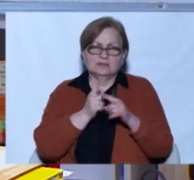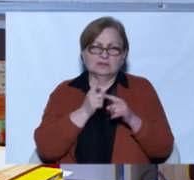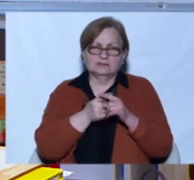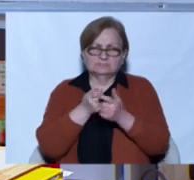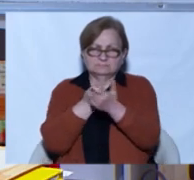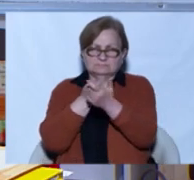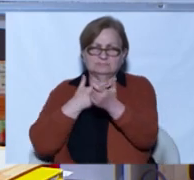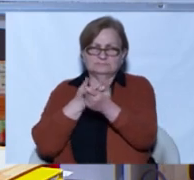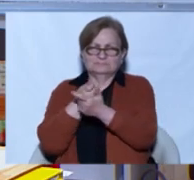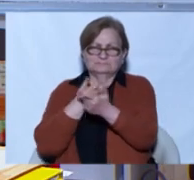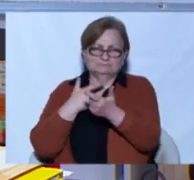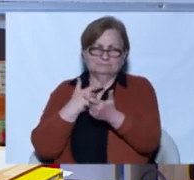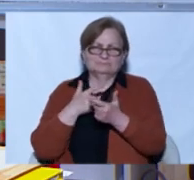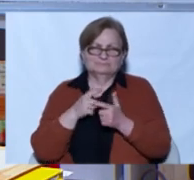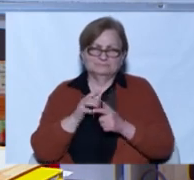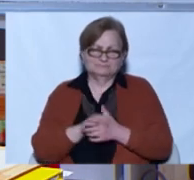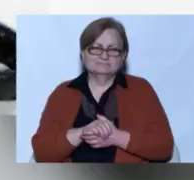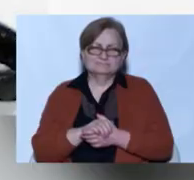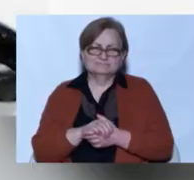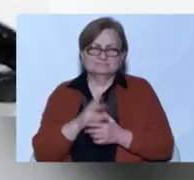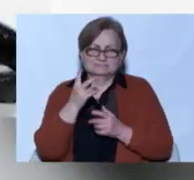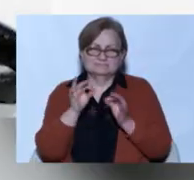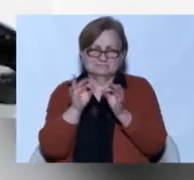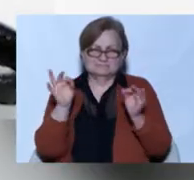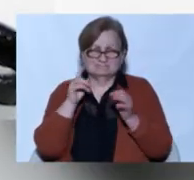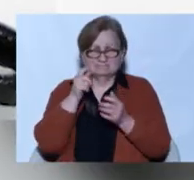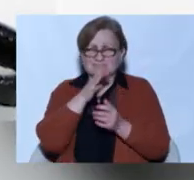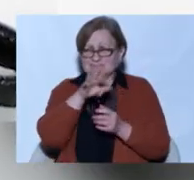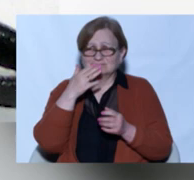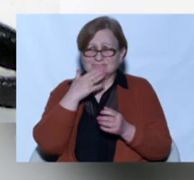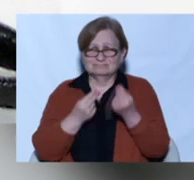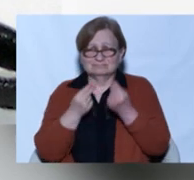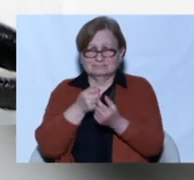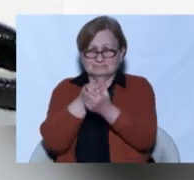სასროლი იარაღია. ორად მოკეცილი ბაწარი, შუაში ბრტყელი